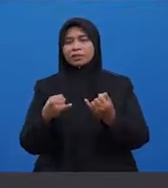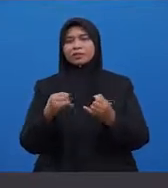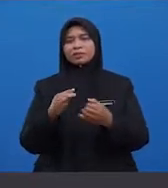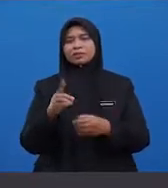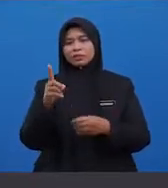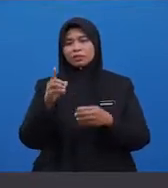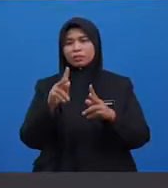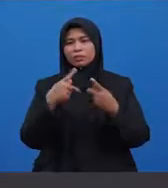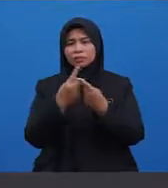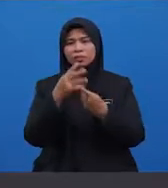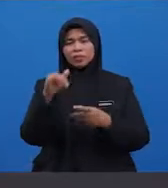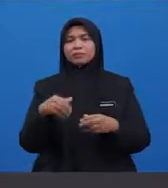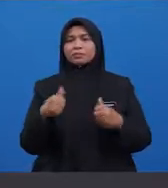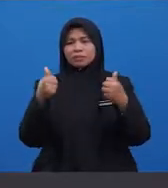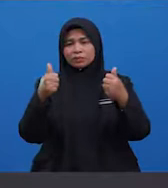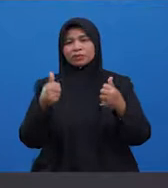yang hebat.